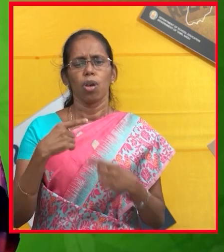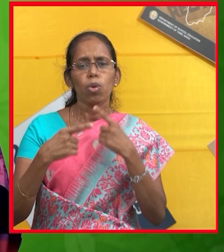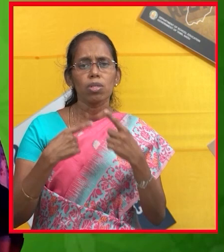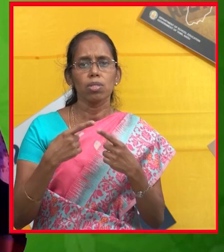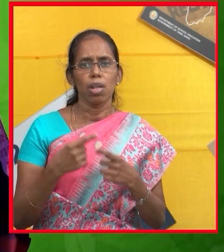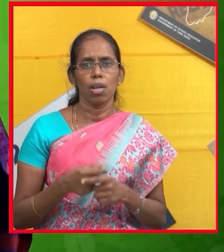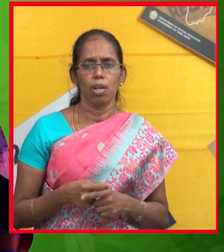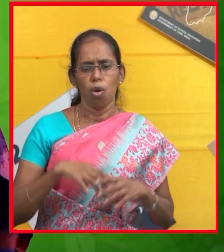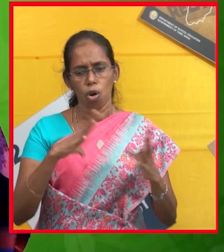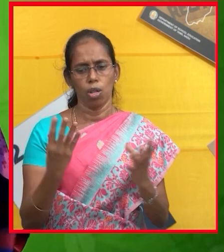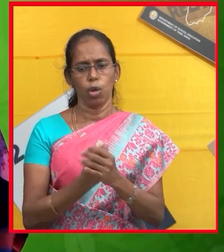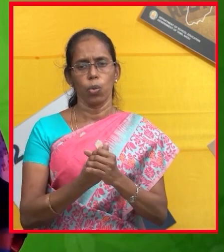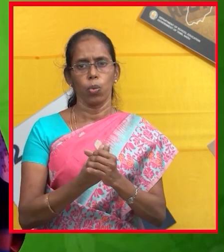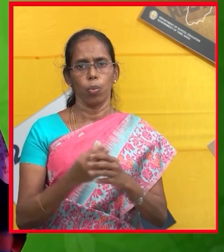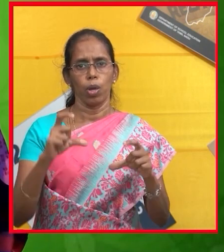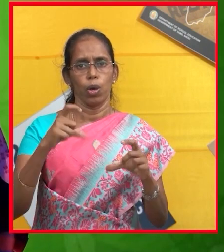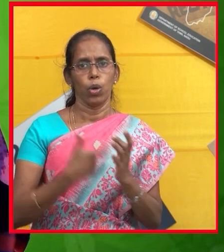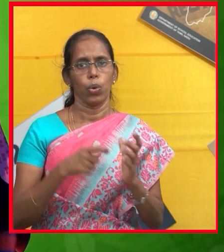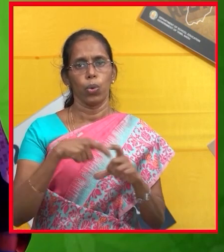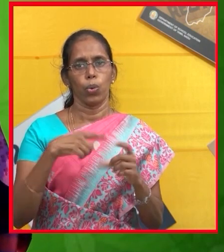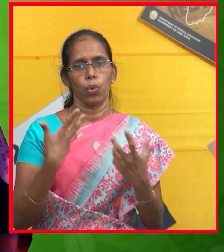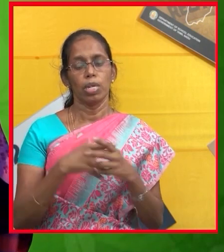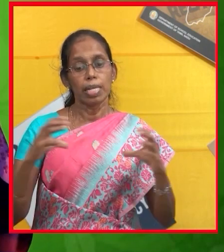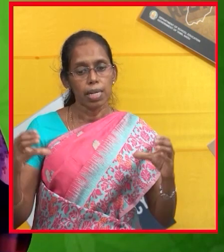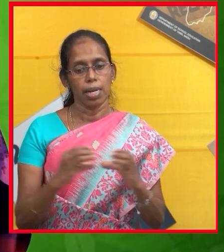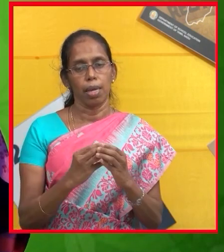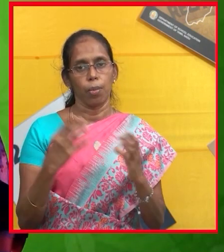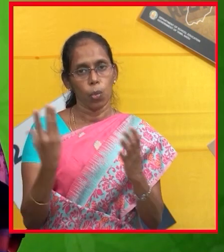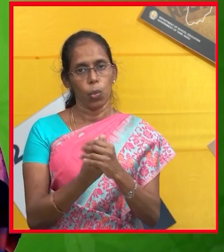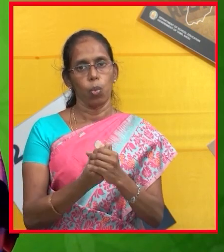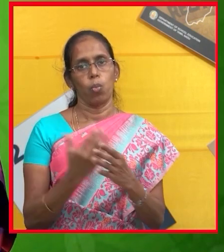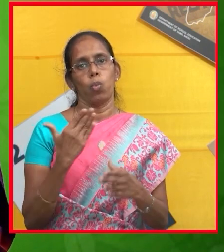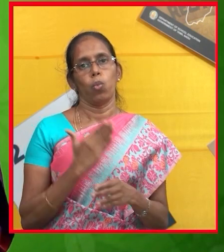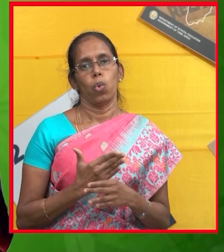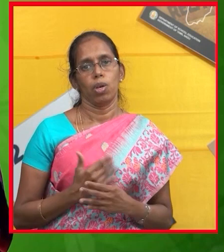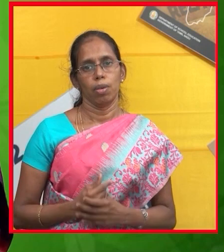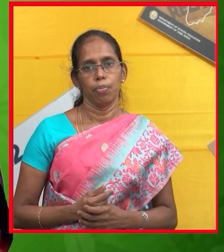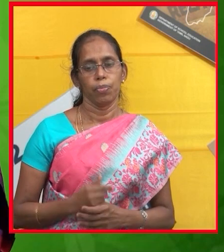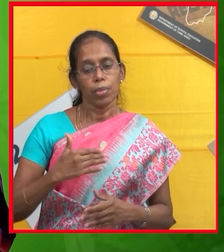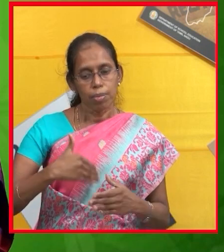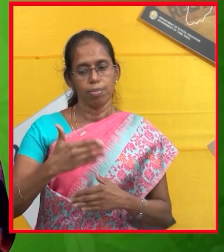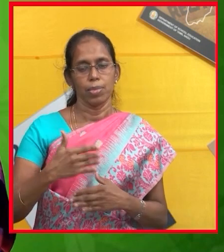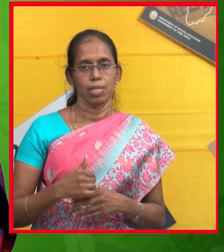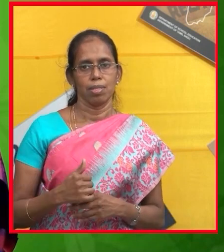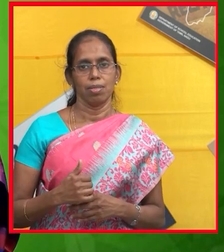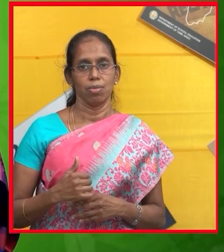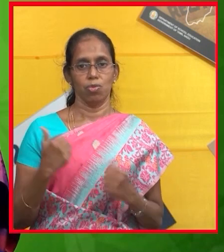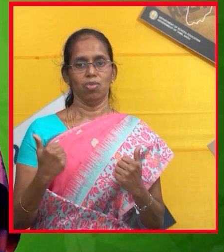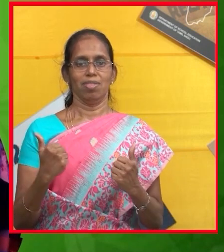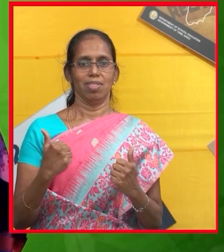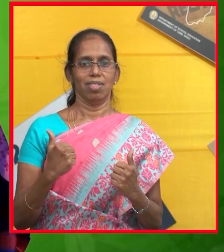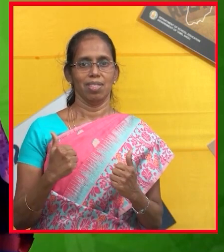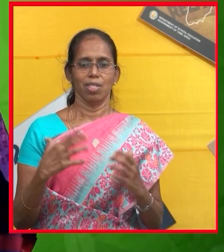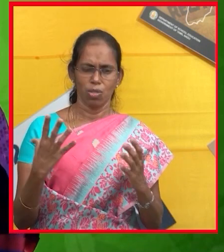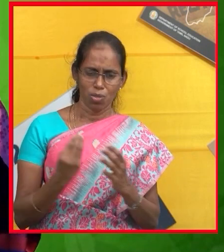ஒரு விஷயம், மொத்த க்ரூ மெம்பர்ஸும் சொல்லக்கூடிய ஒரு விஷயம், டீம் ஒர்க். அது இருந்ததுனால தான் அடுத்து எங்களை நாங்களே ஸ்ட்ரெங்தன்